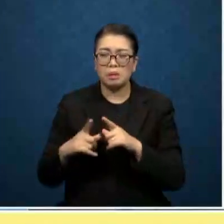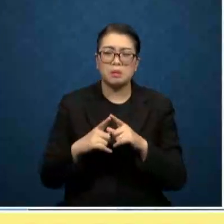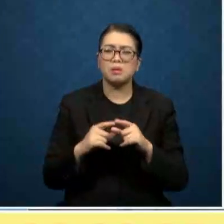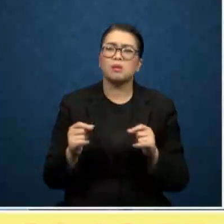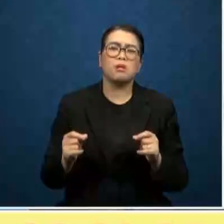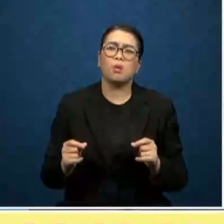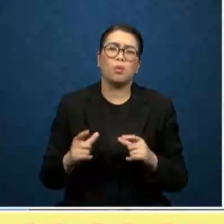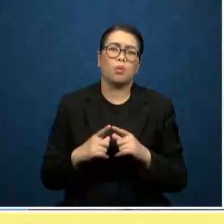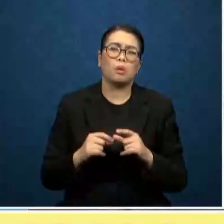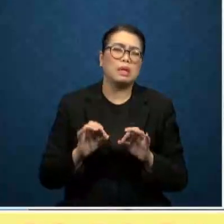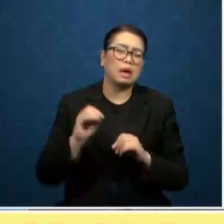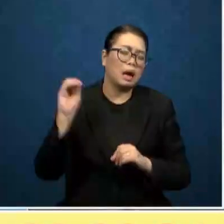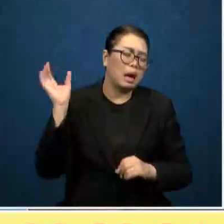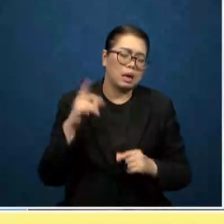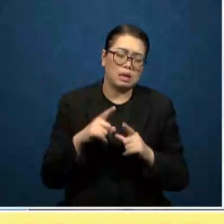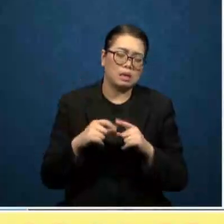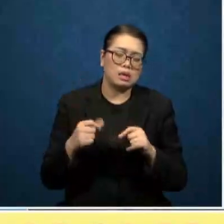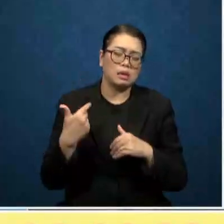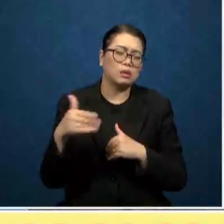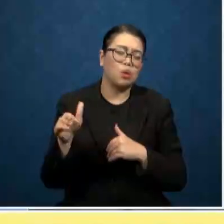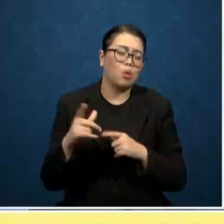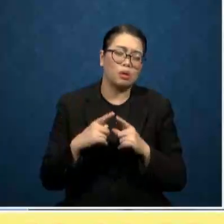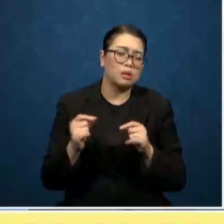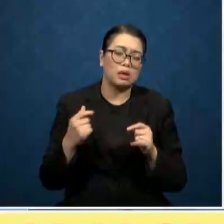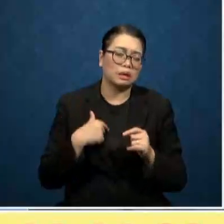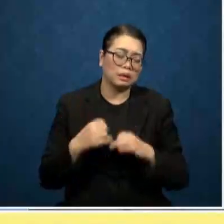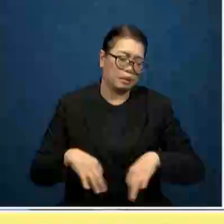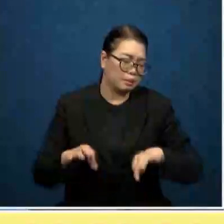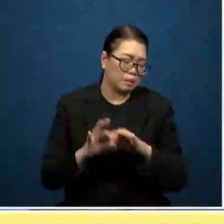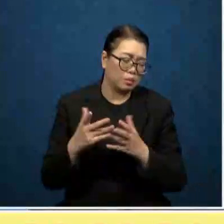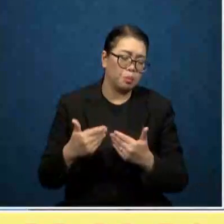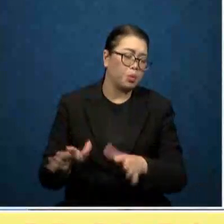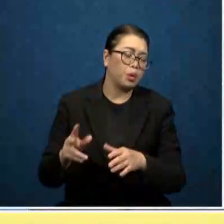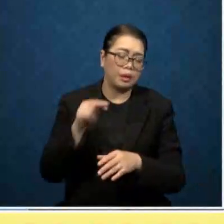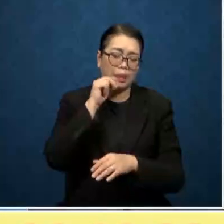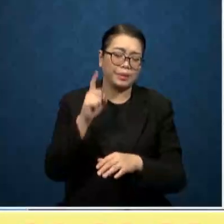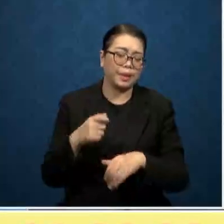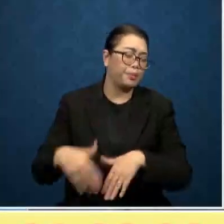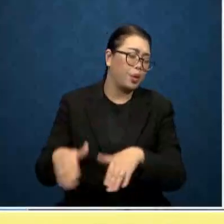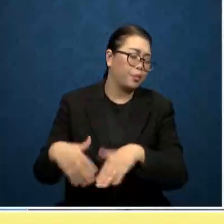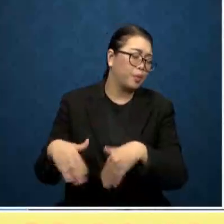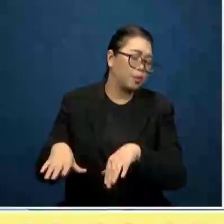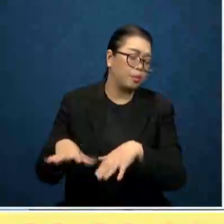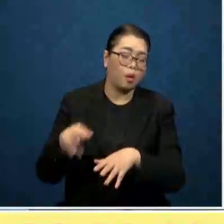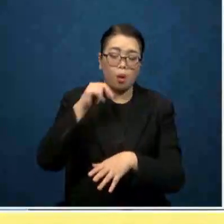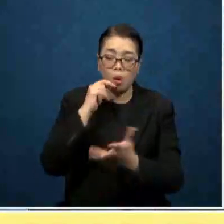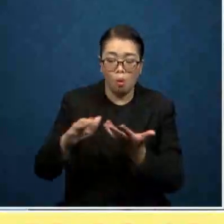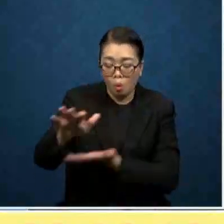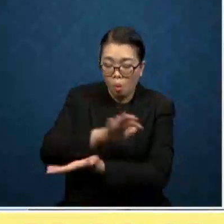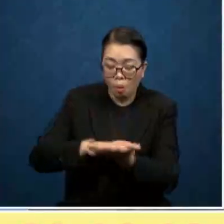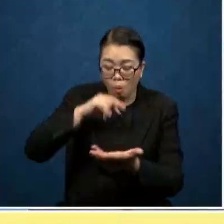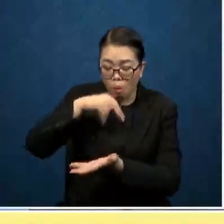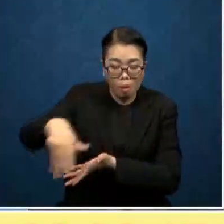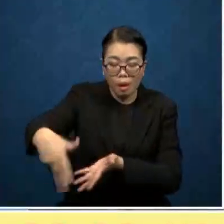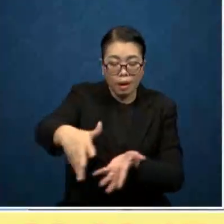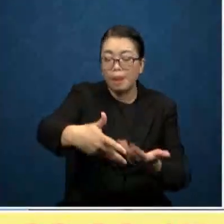ตัวมันอยู่นอกบ้านมันอยู่ตรงไหนก็ไม่รู้เรามีหน้าที่ปล่อยออกไปปล่อยออกไปปล่อยให้ไปอยู่ในูในคลองแล้วมันจะไปไหน